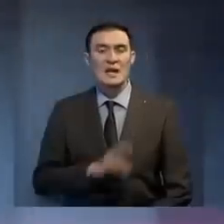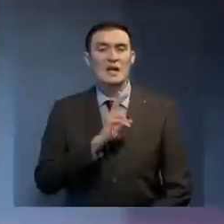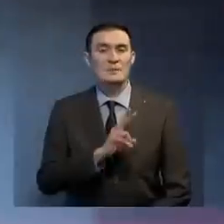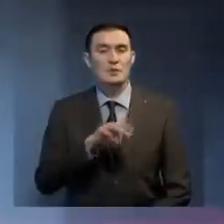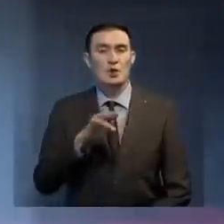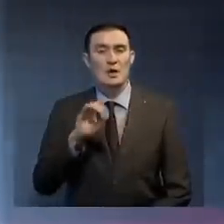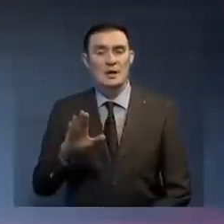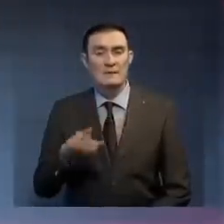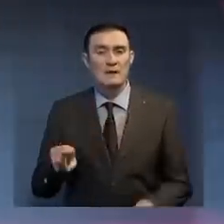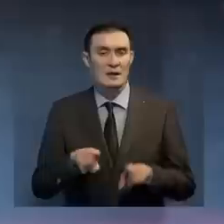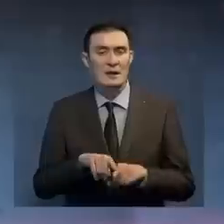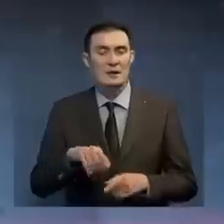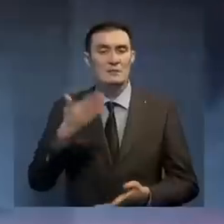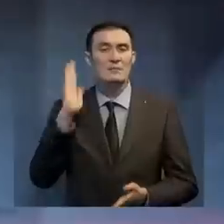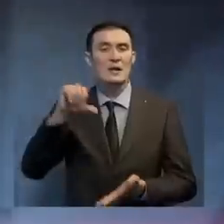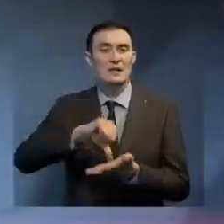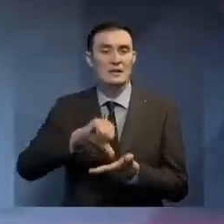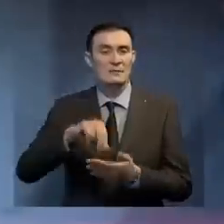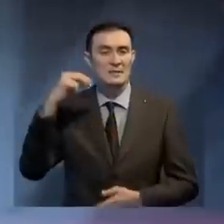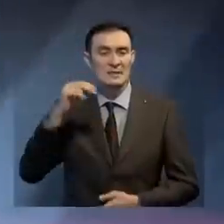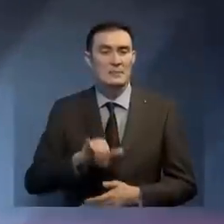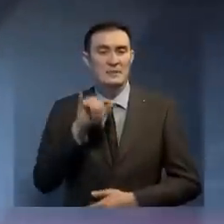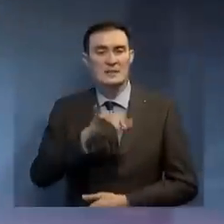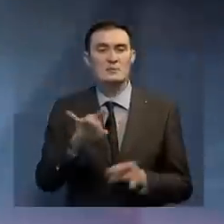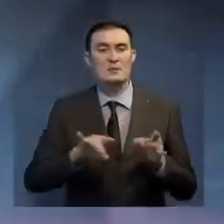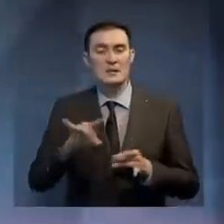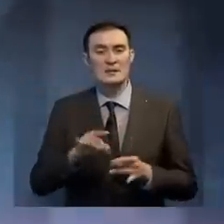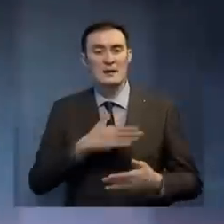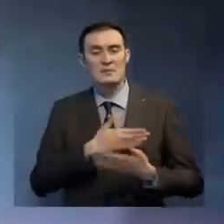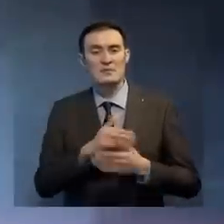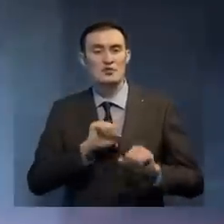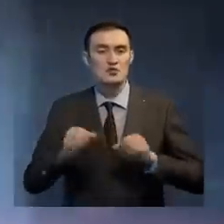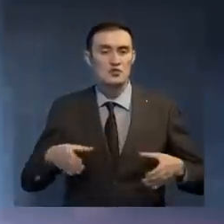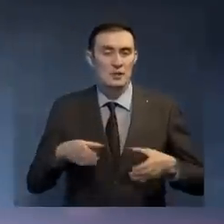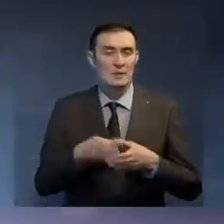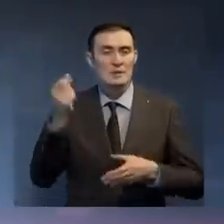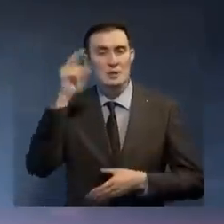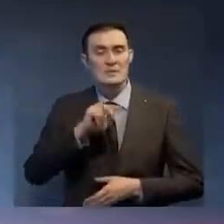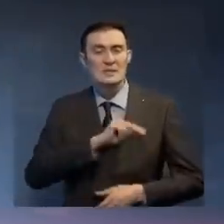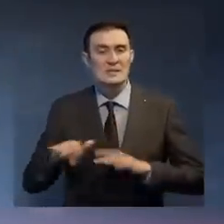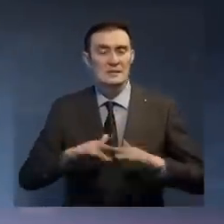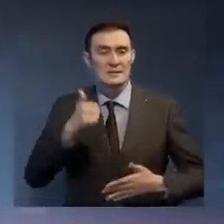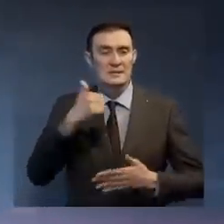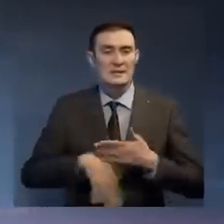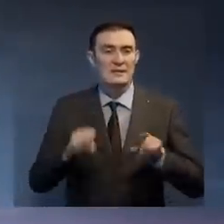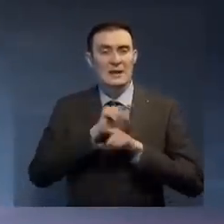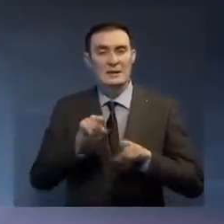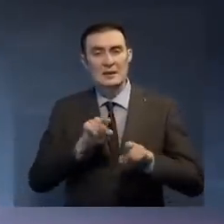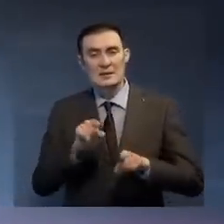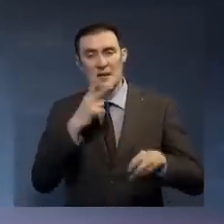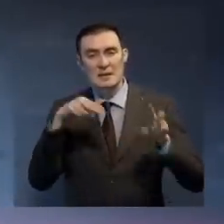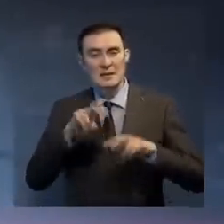Касым-Жомарт Токаев в качестве кандидата в президенты посетил республиканский общественный штаб, где ознакомился с деятельностью центров агитации и